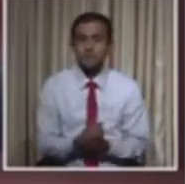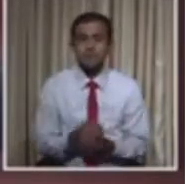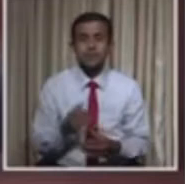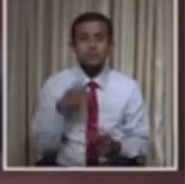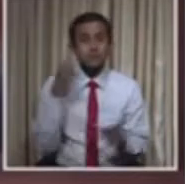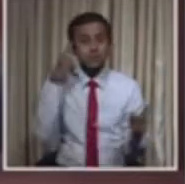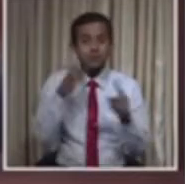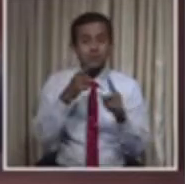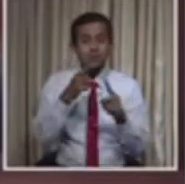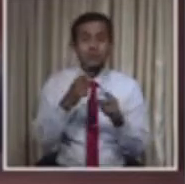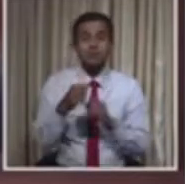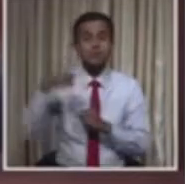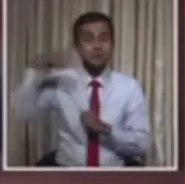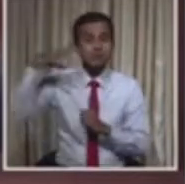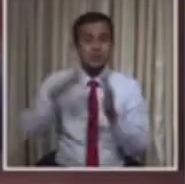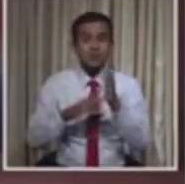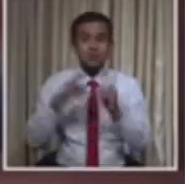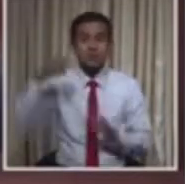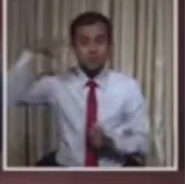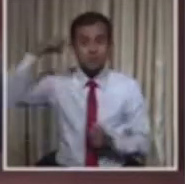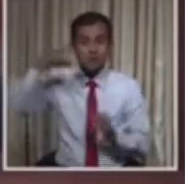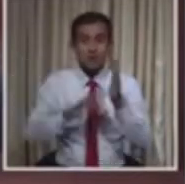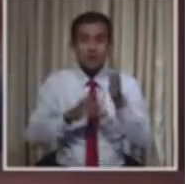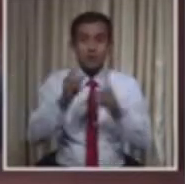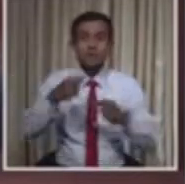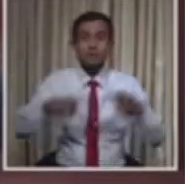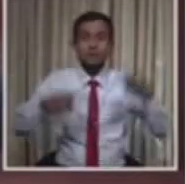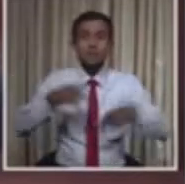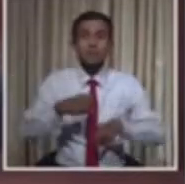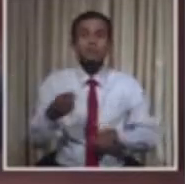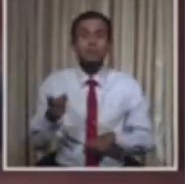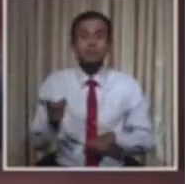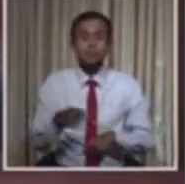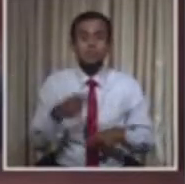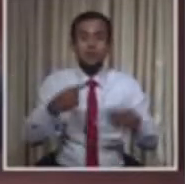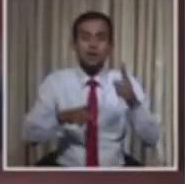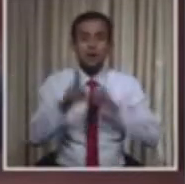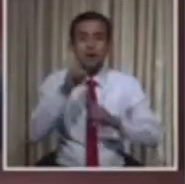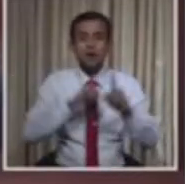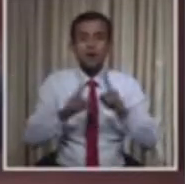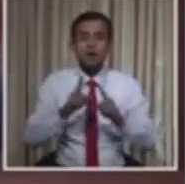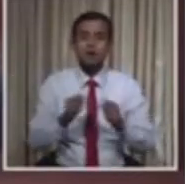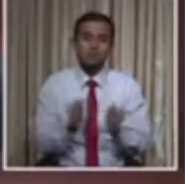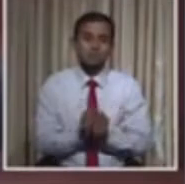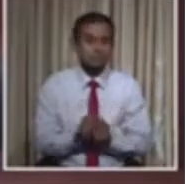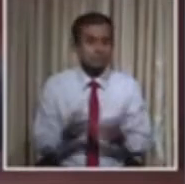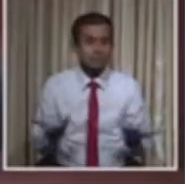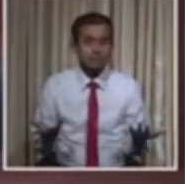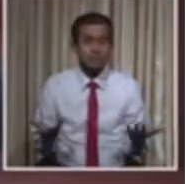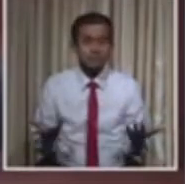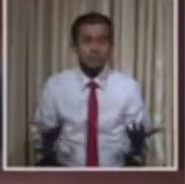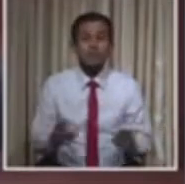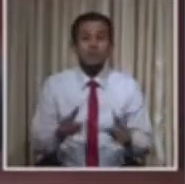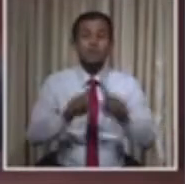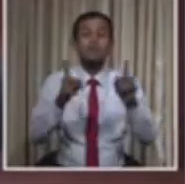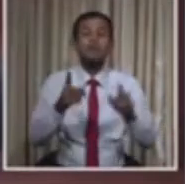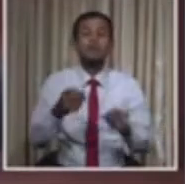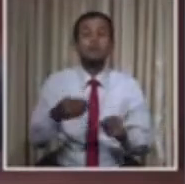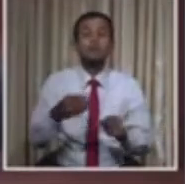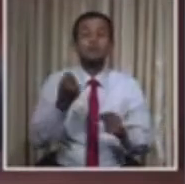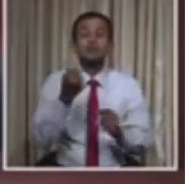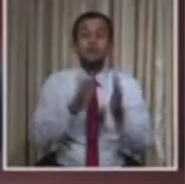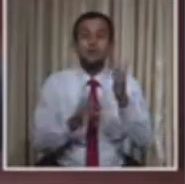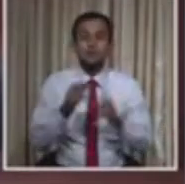පිළිබඳව බලශක්ති අමාත්‍යංශ විදුලි බල අමාත්‍යංශ විවාදේ දවසේ සාකච්ඡා කිරීමෙන් පළකුත් නැහැ. ඒතර 10 වෙනිදා මුදල් අමාත්‍යංශ